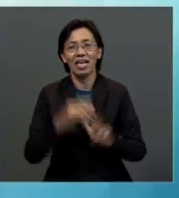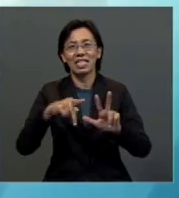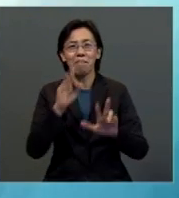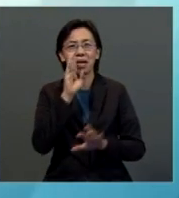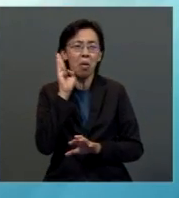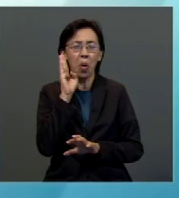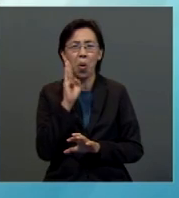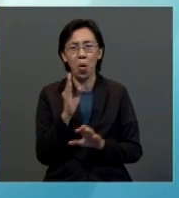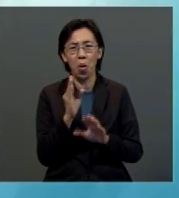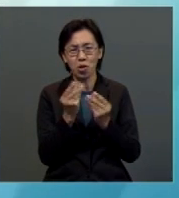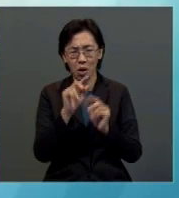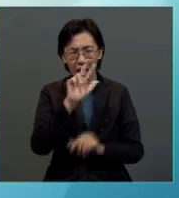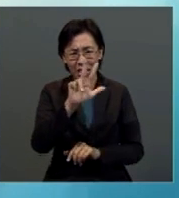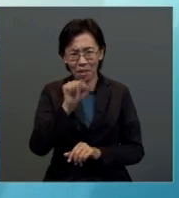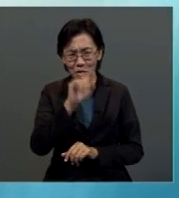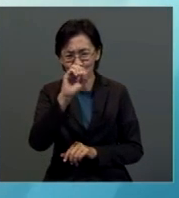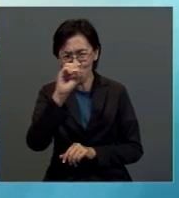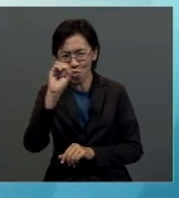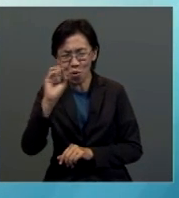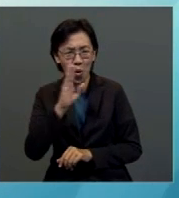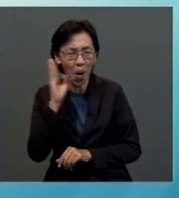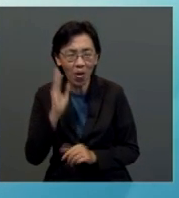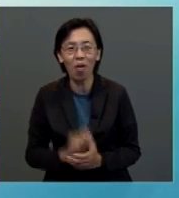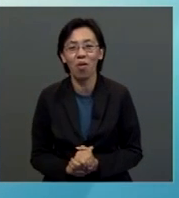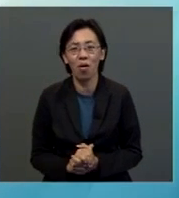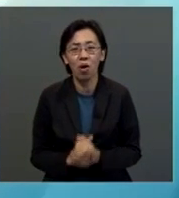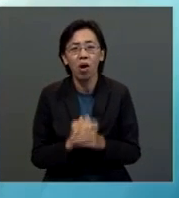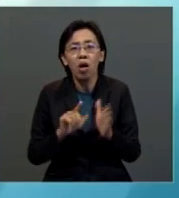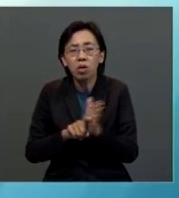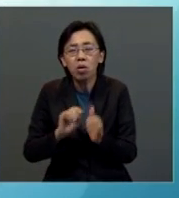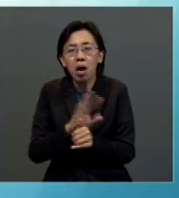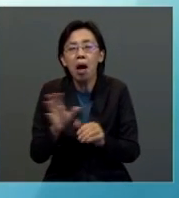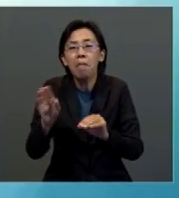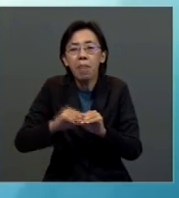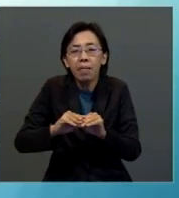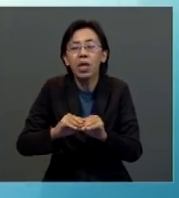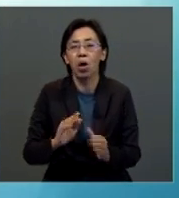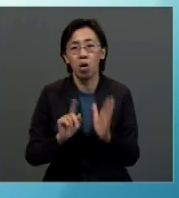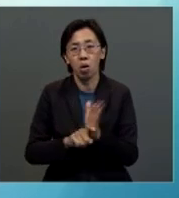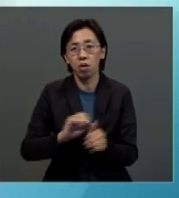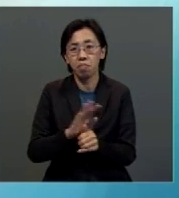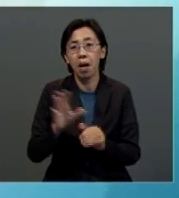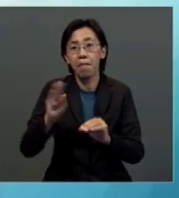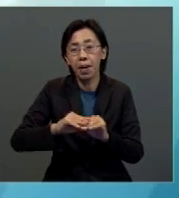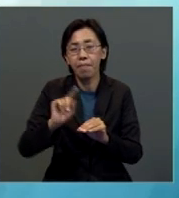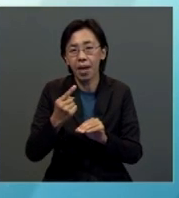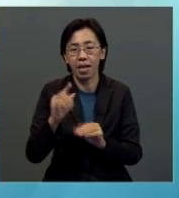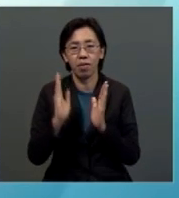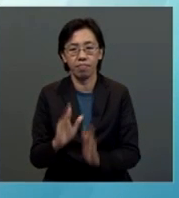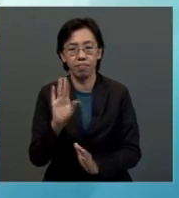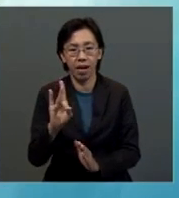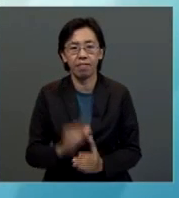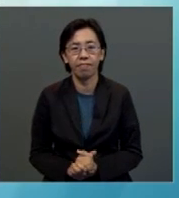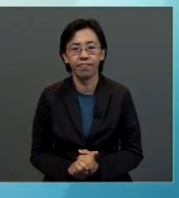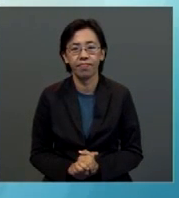พูดคำนี้นะครับเพราะว่ามีตัวเลขเยอะขึ้นเท่ากับเรามีป่วยมากขึ้นวันนี้ใหม่8รายนะครับแ